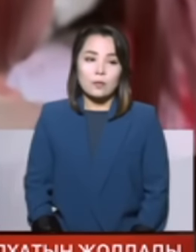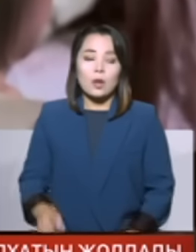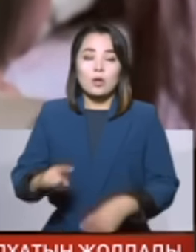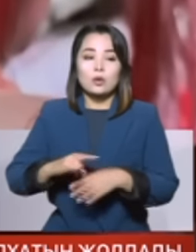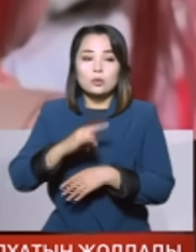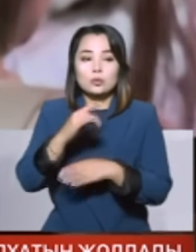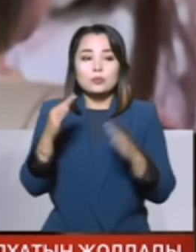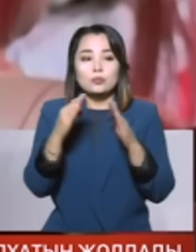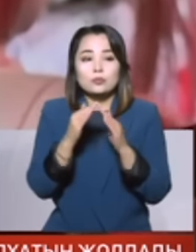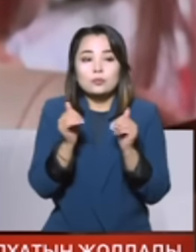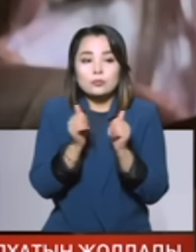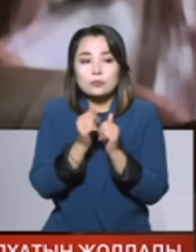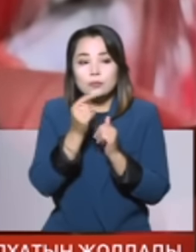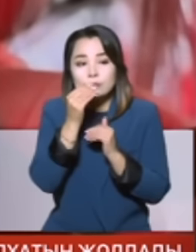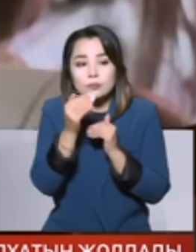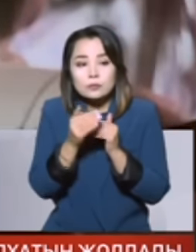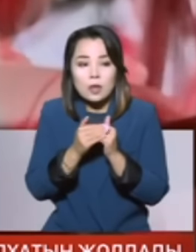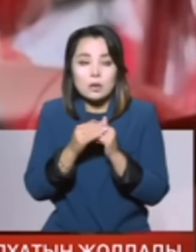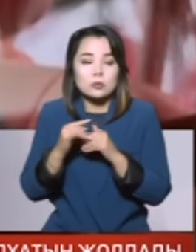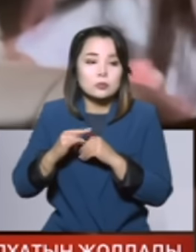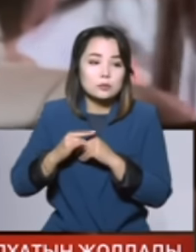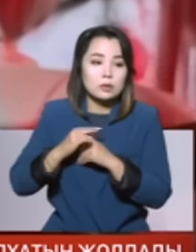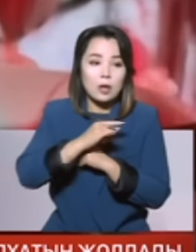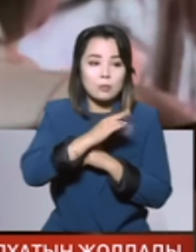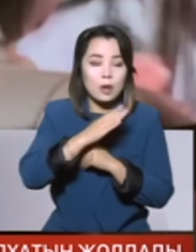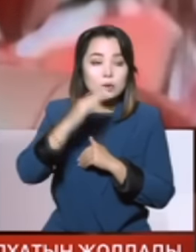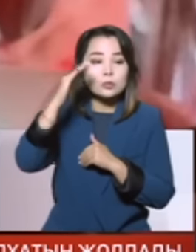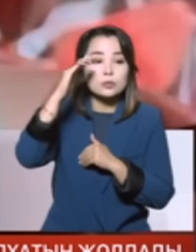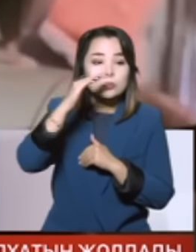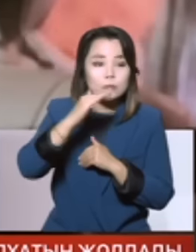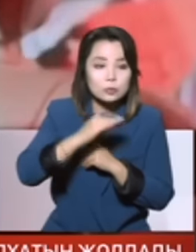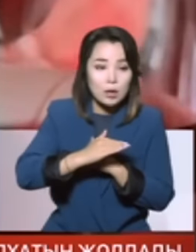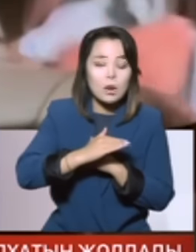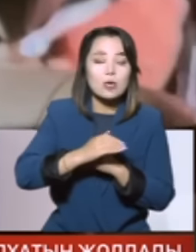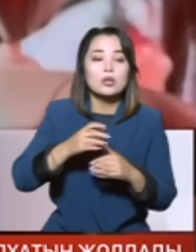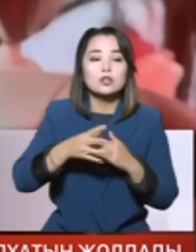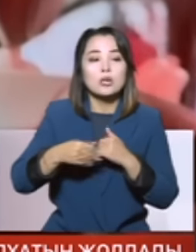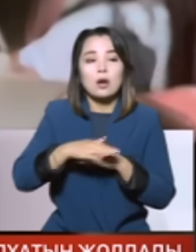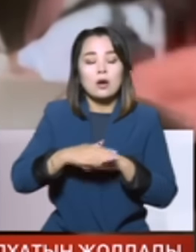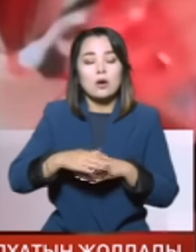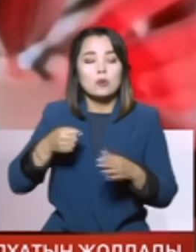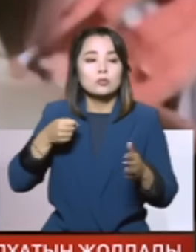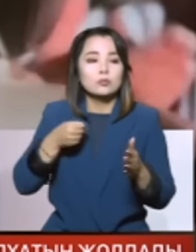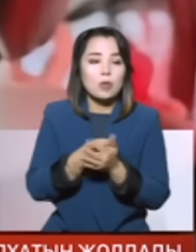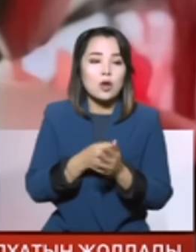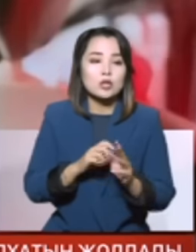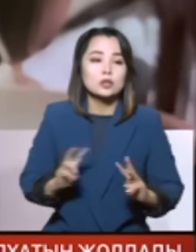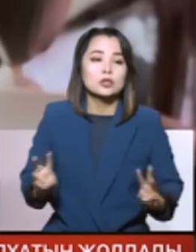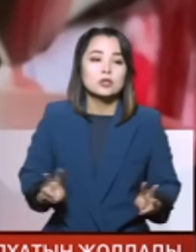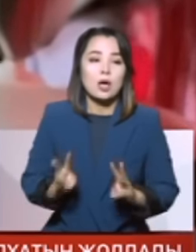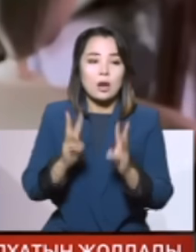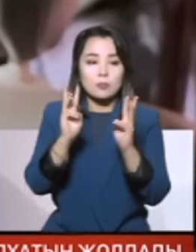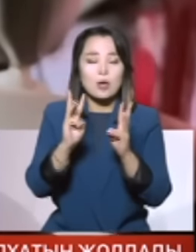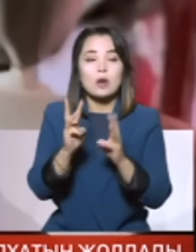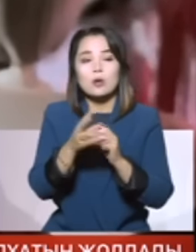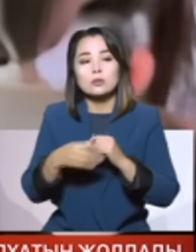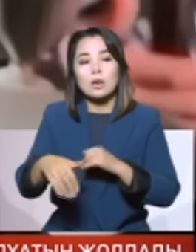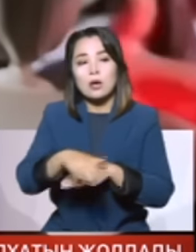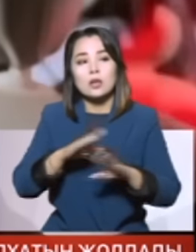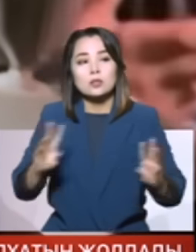Ұшақ дәл үйіміздің үстінен ұшып өтті. Кенет күрт төмендей бастап жерге құлады. Лапылдаған жалын көрдік. Айнала